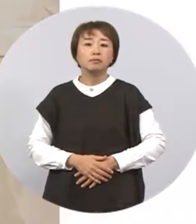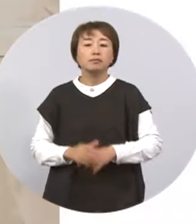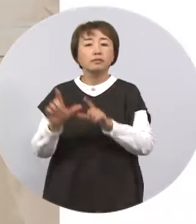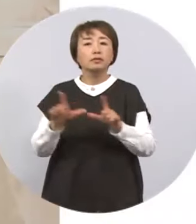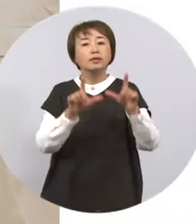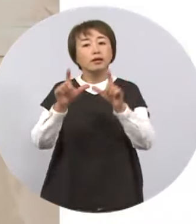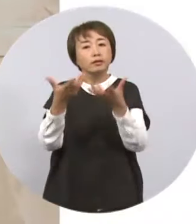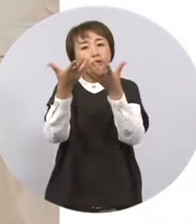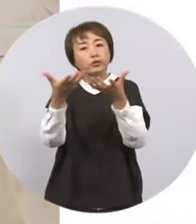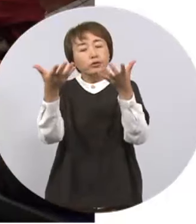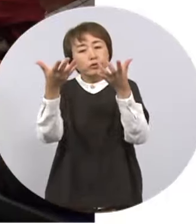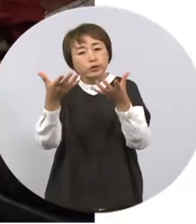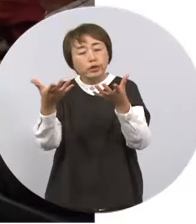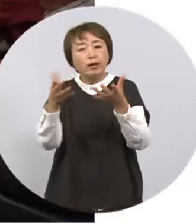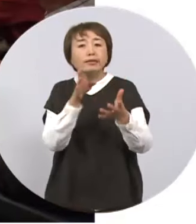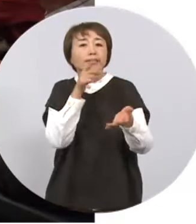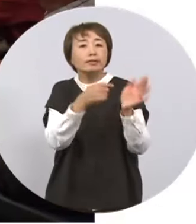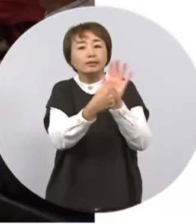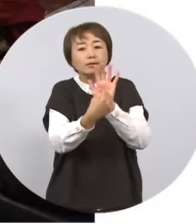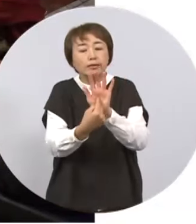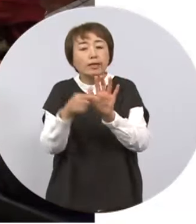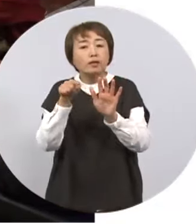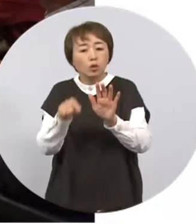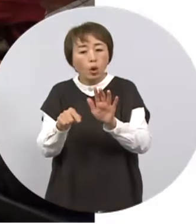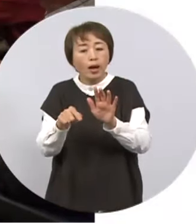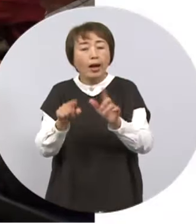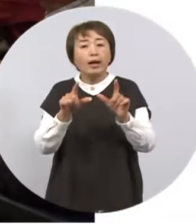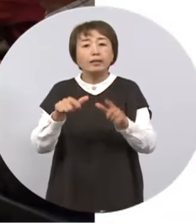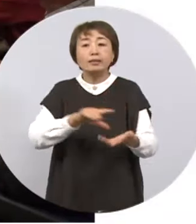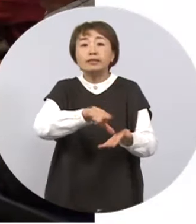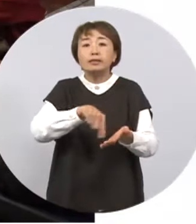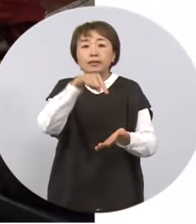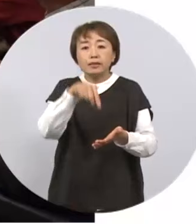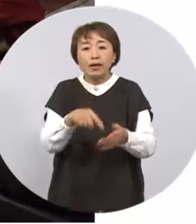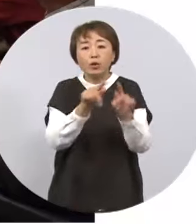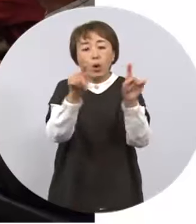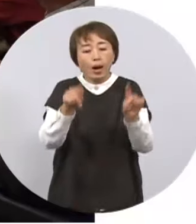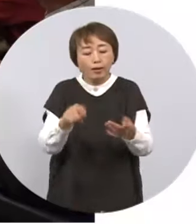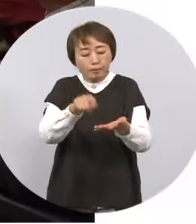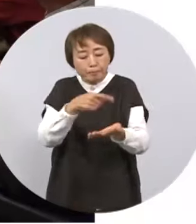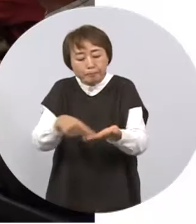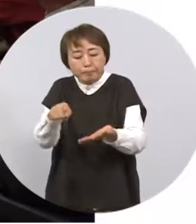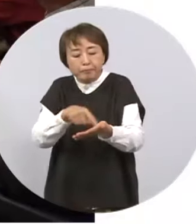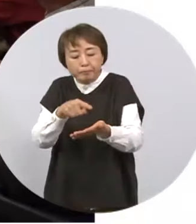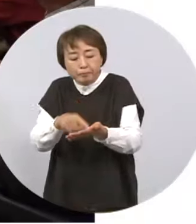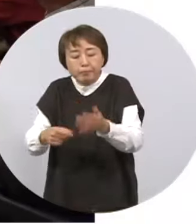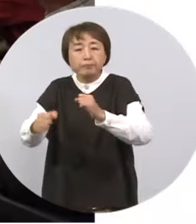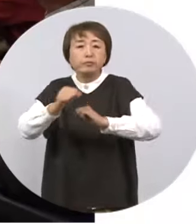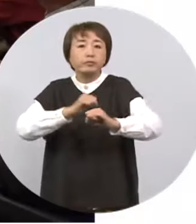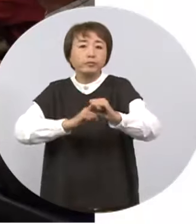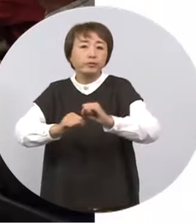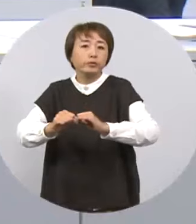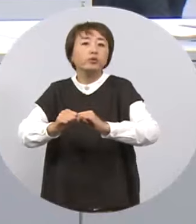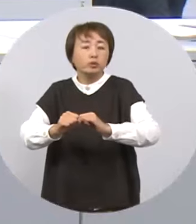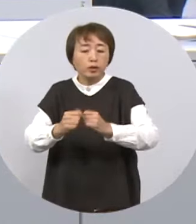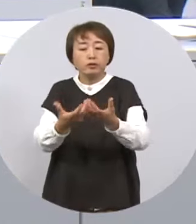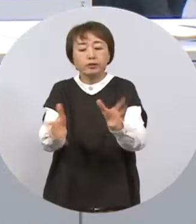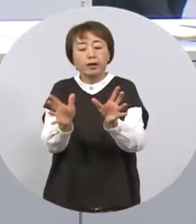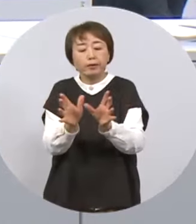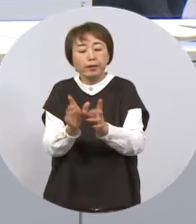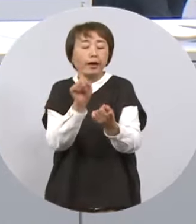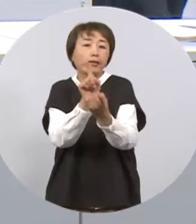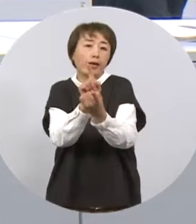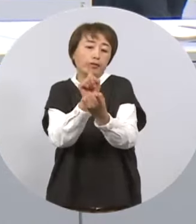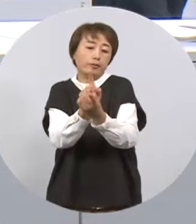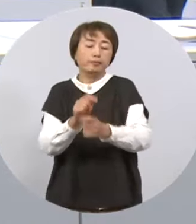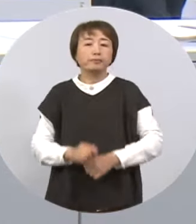の実現であったりとか、いろいろある地域の課題の解決に向けて取り組んでいるような団体が対象になっています。 事業